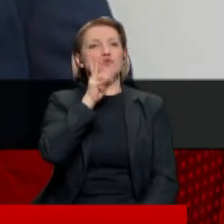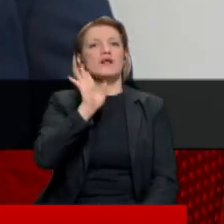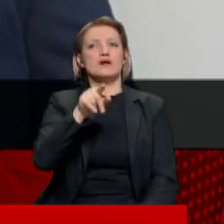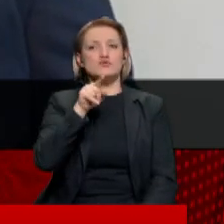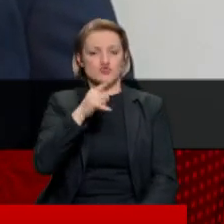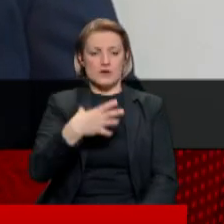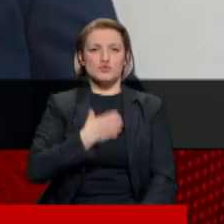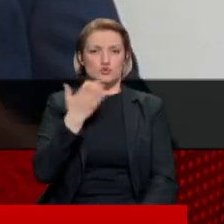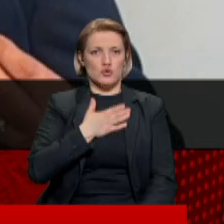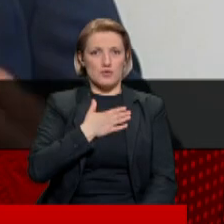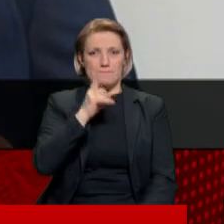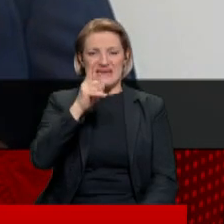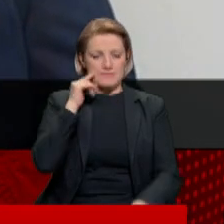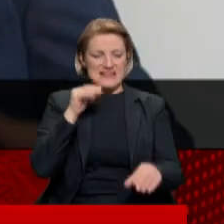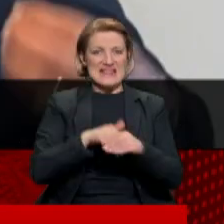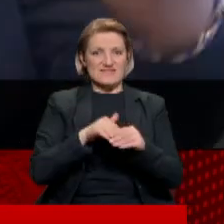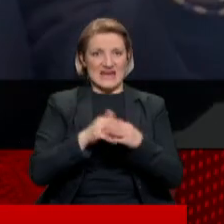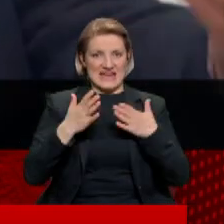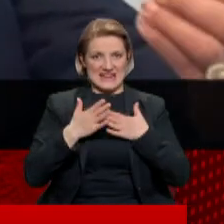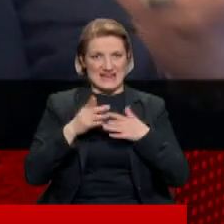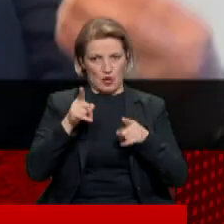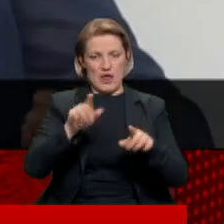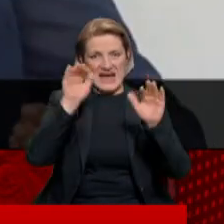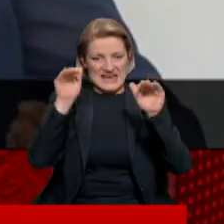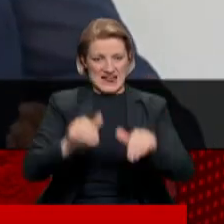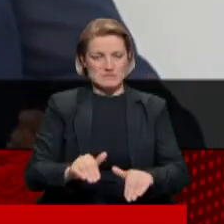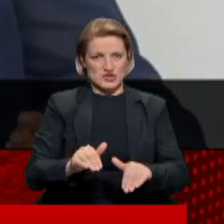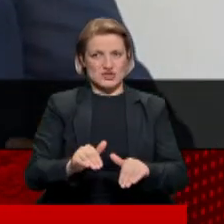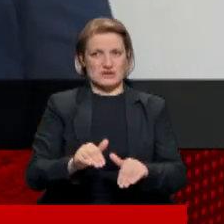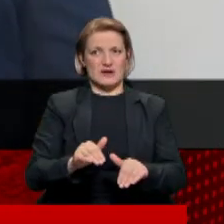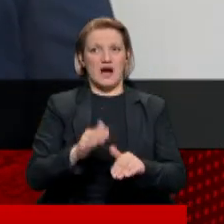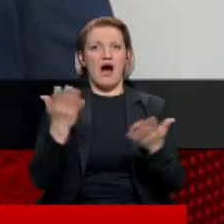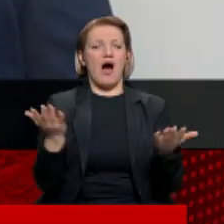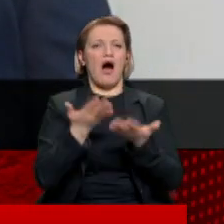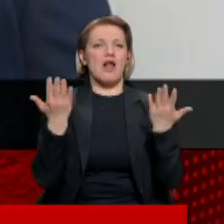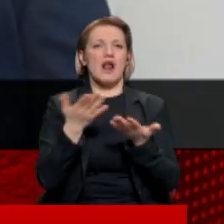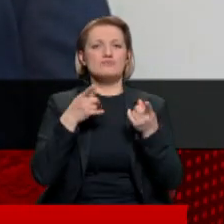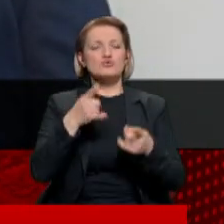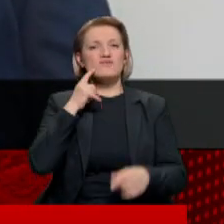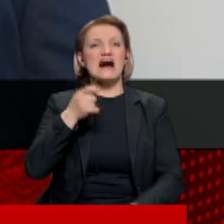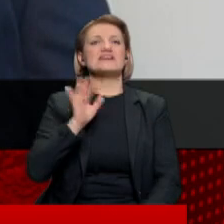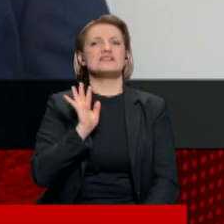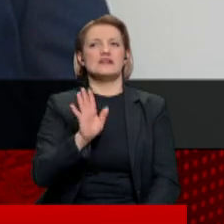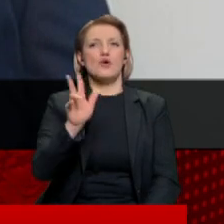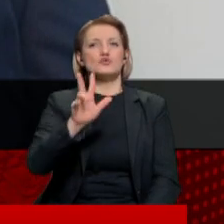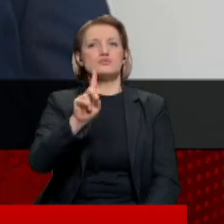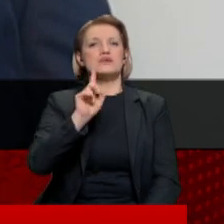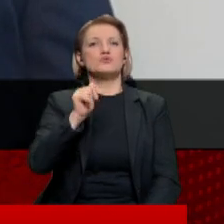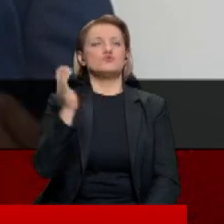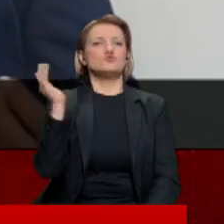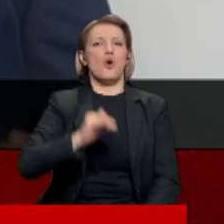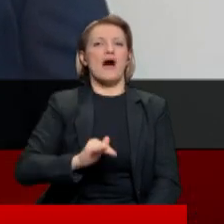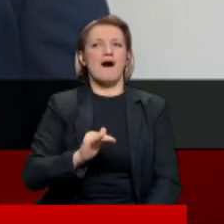Şuna üzülüyorum. Bir milletvekili, oraya gelmiş bir milletvekili hala bunun bile farkında değil 31 gün